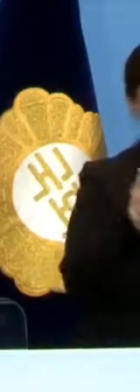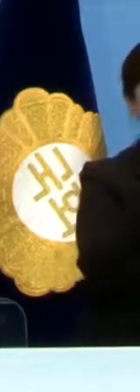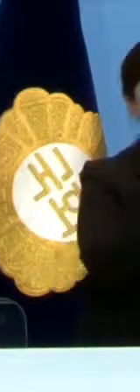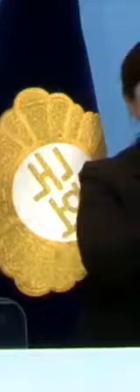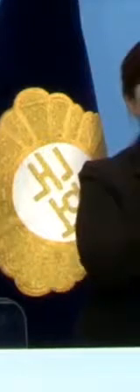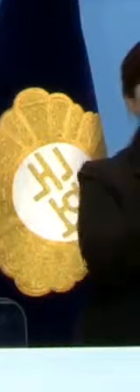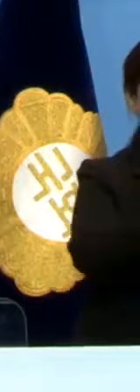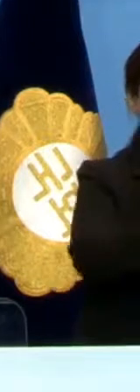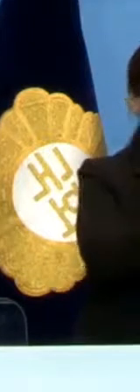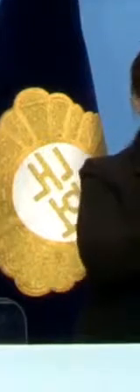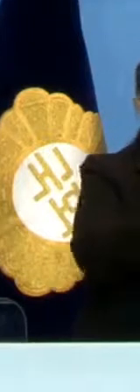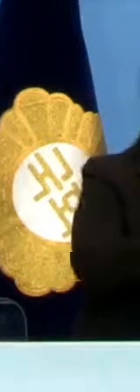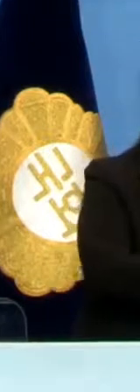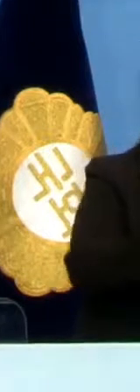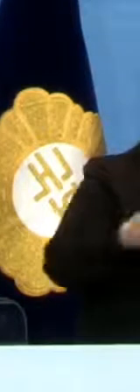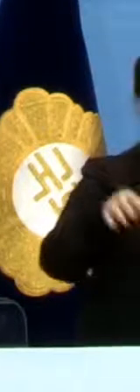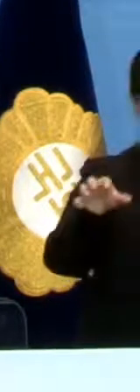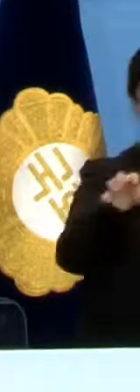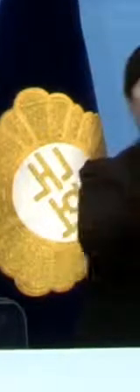부산 내에 이제